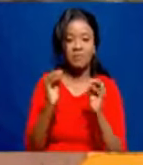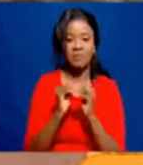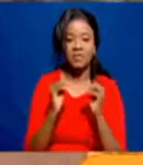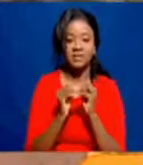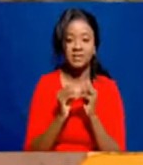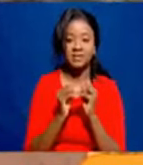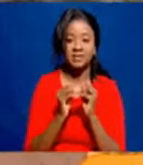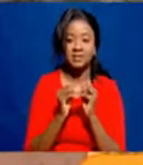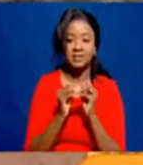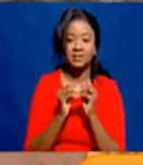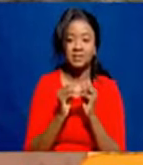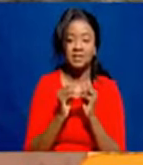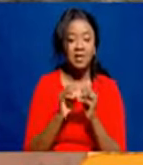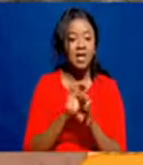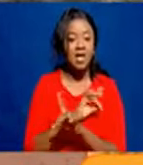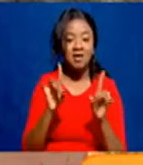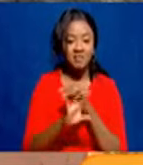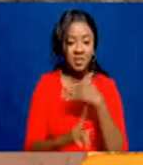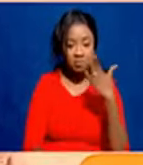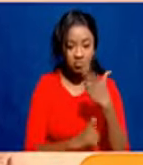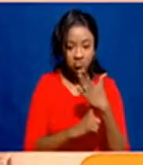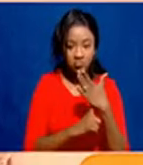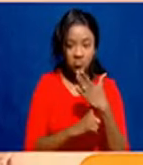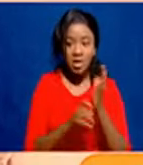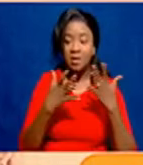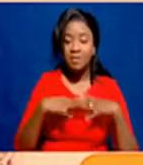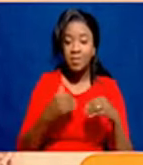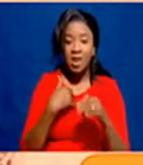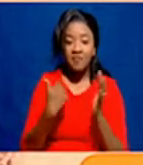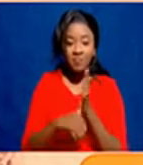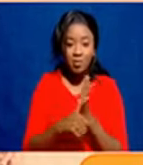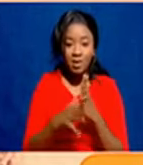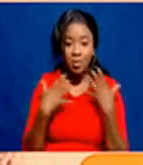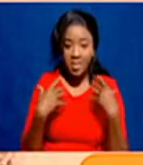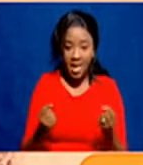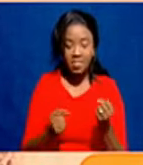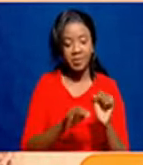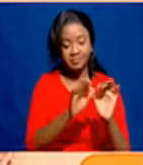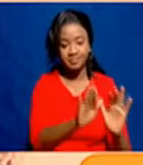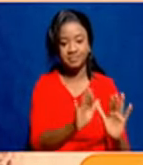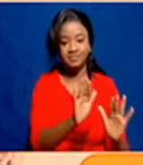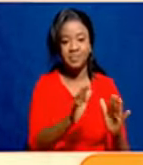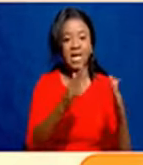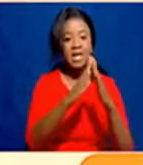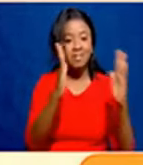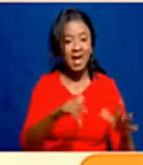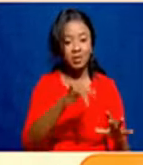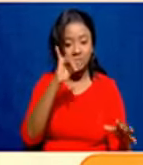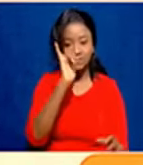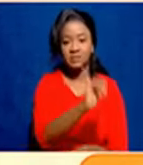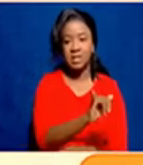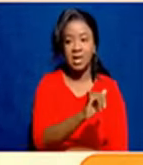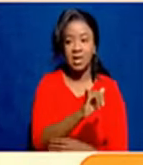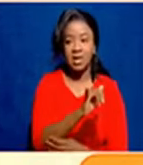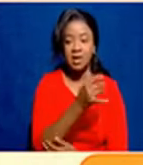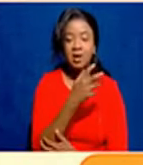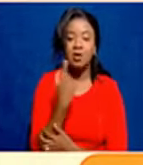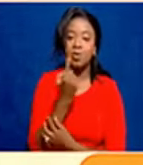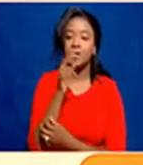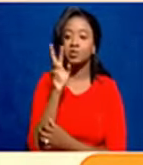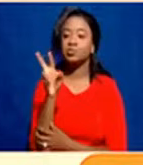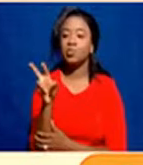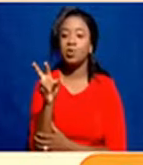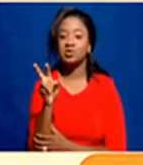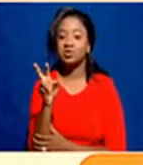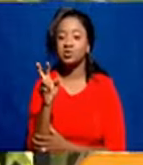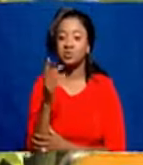kila mlango kusalia kufungwa. Kwa walio na matatizo ya kiafya wanasalia ndani ya nyumba zao, labda kutazama matukio